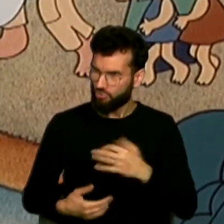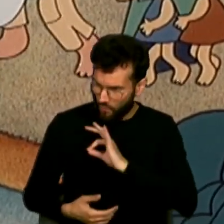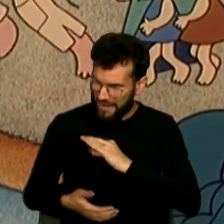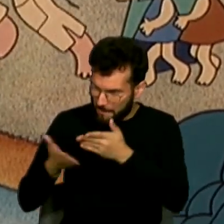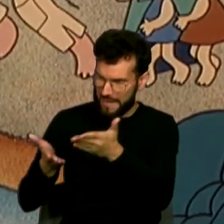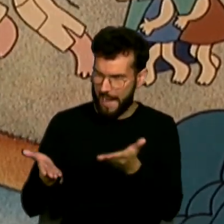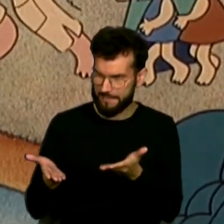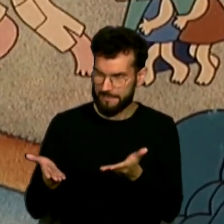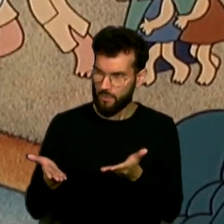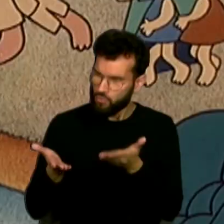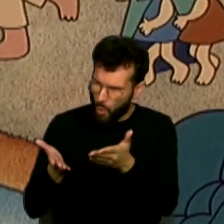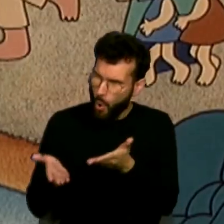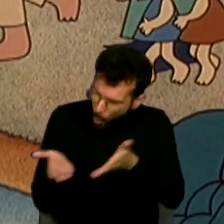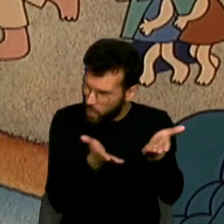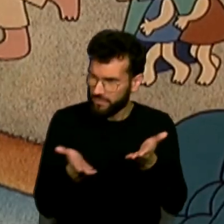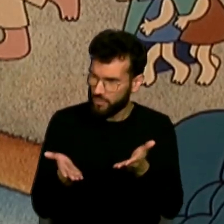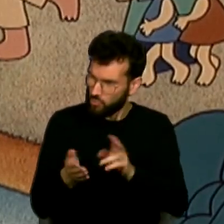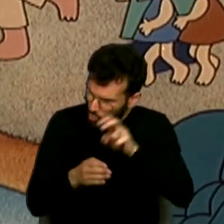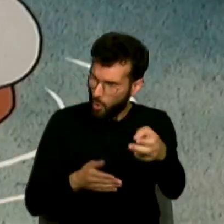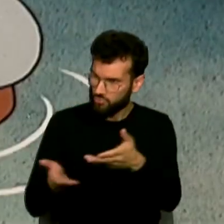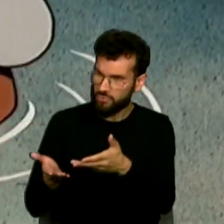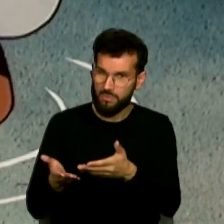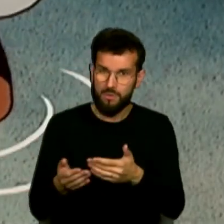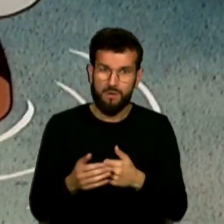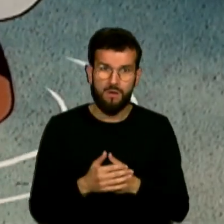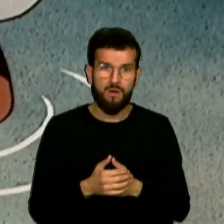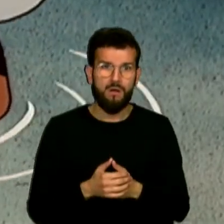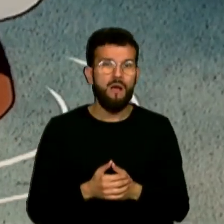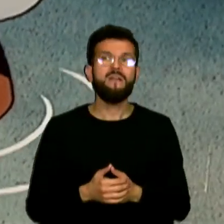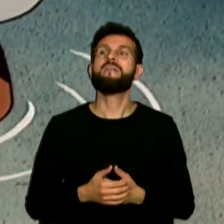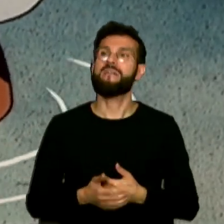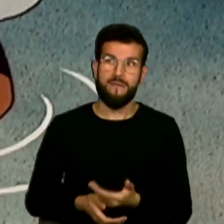priateľ. Skoč! Nech skúsi.